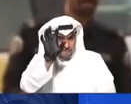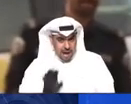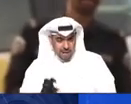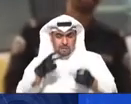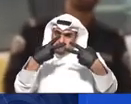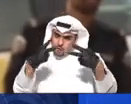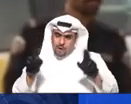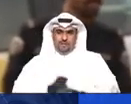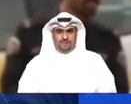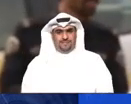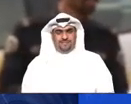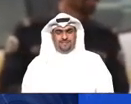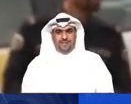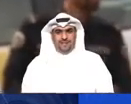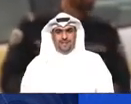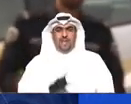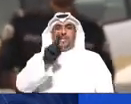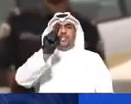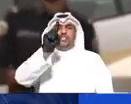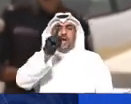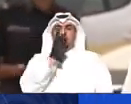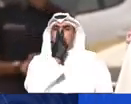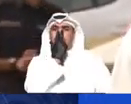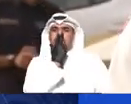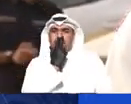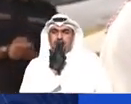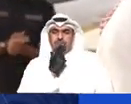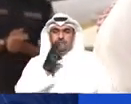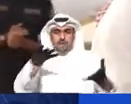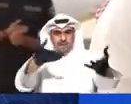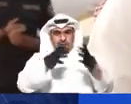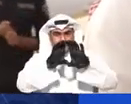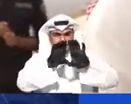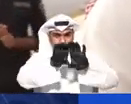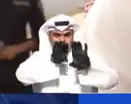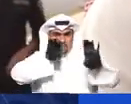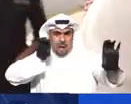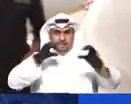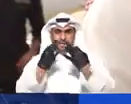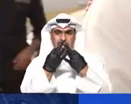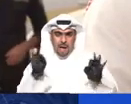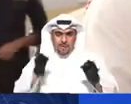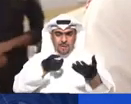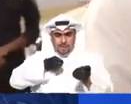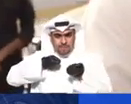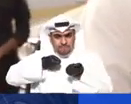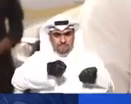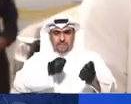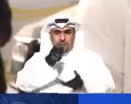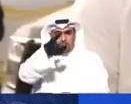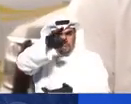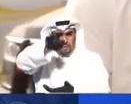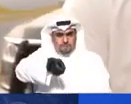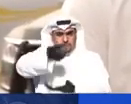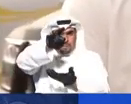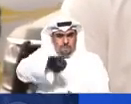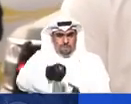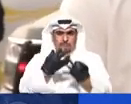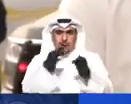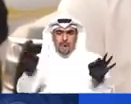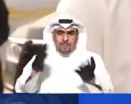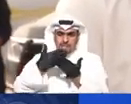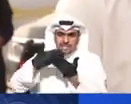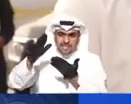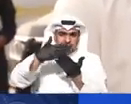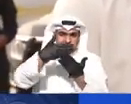اخيرا ستستمر ان شاء الله هذه الحمله يعني الايام المقبله ان شاء الله والاسابيع المقبله في مختلف المحافظات؟ طبعا انا بقول